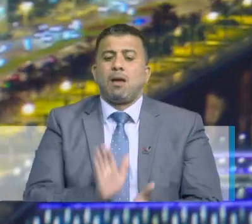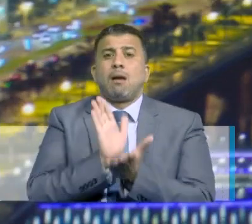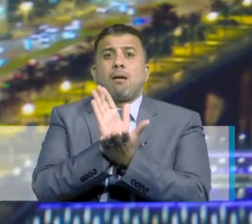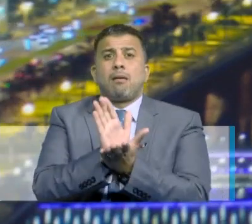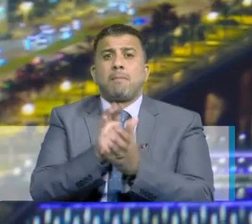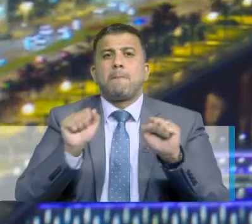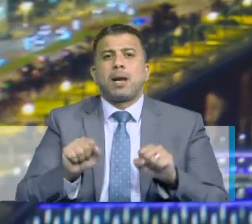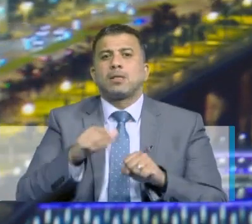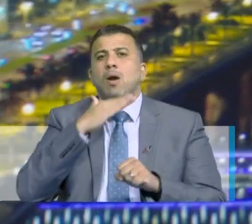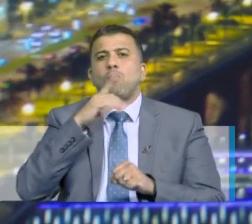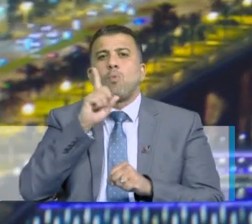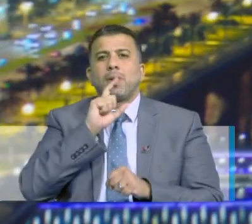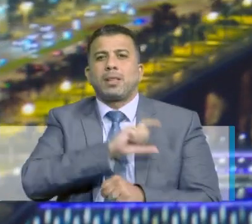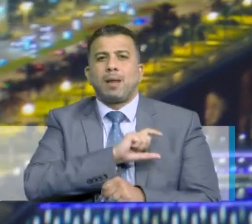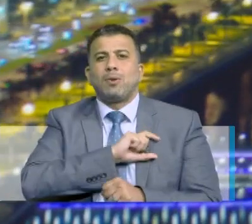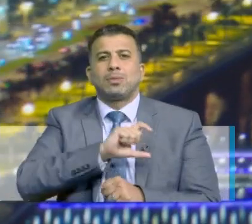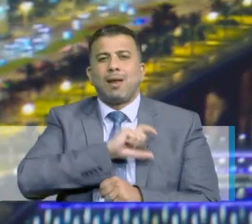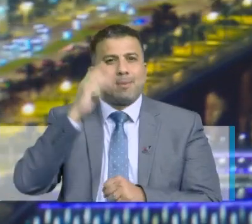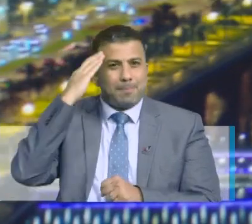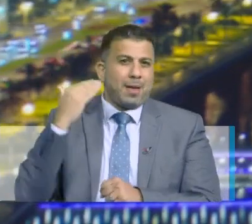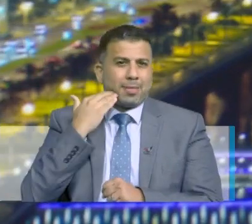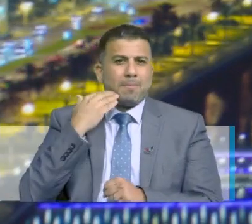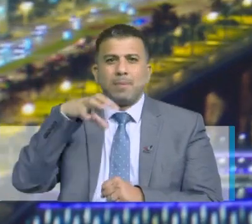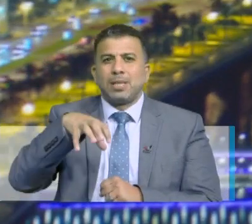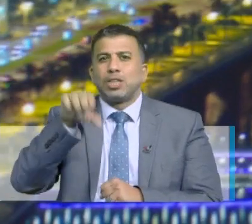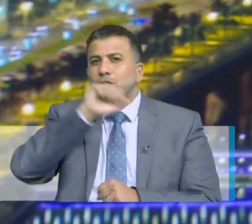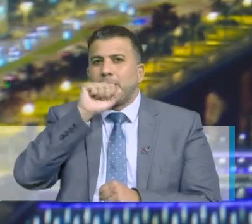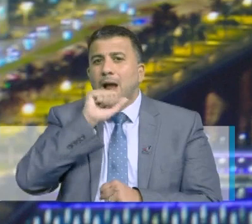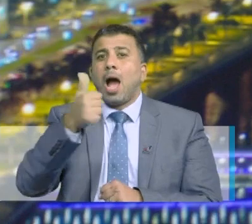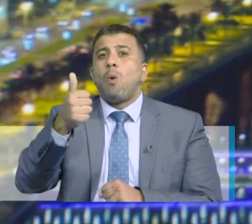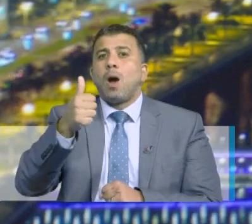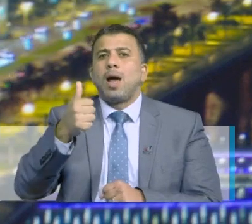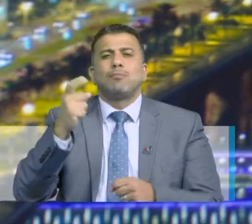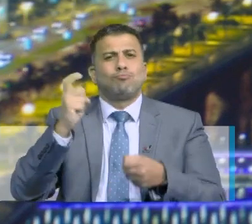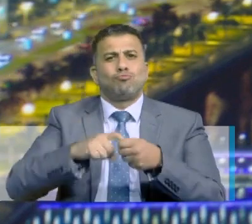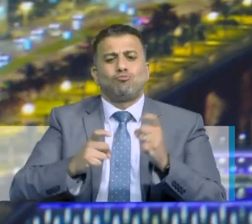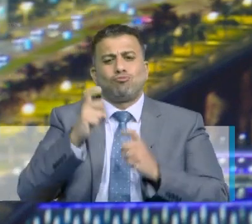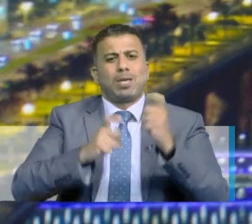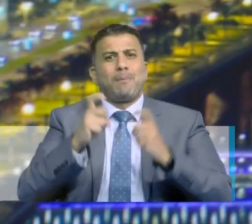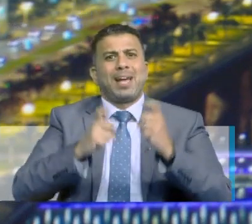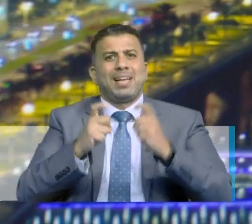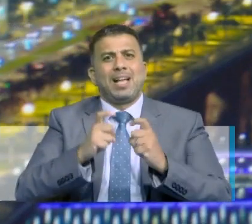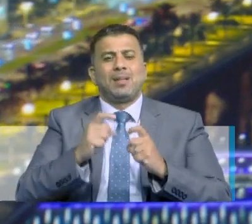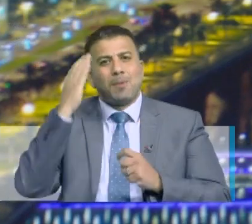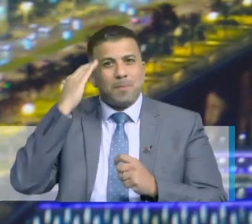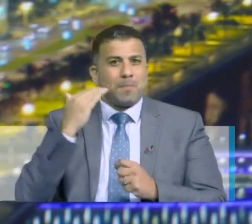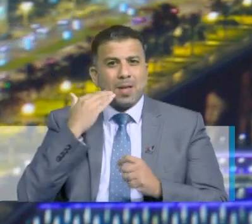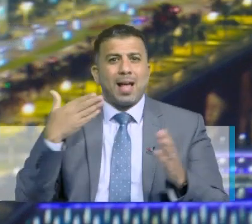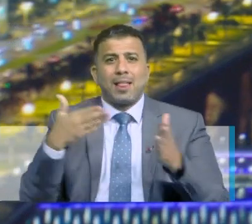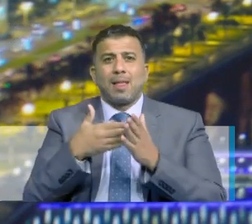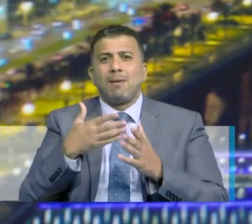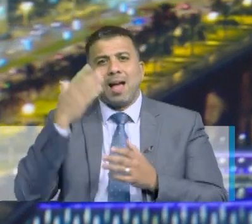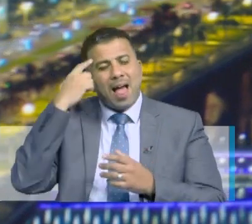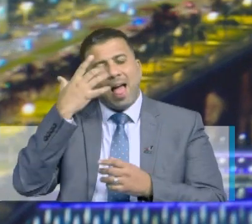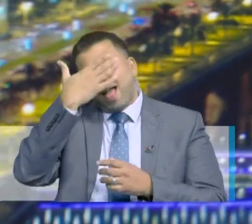كرم مجلس اولياء امور الطلبه والطالبات بمدينه الشارقه اوائل المتسابقين والمتسابقات في ختام